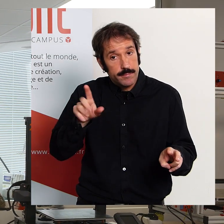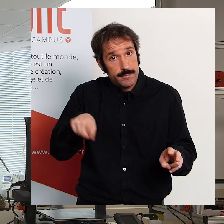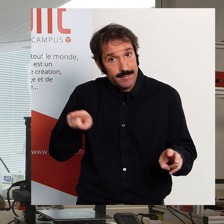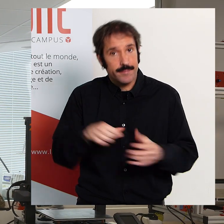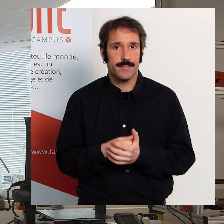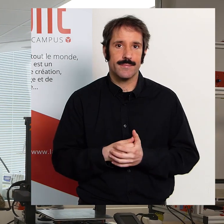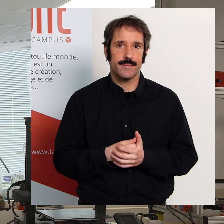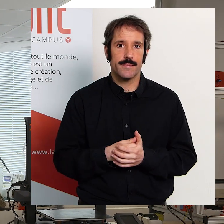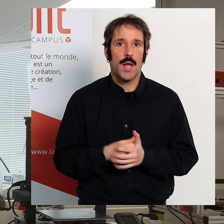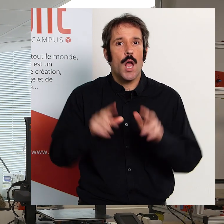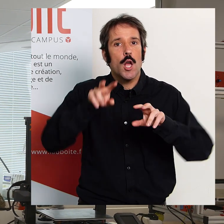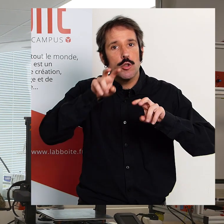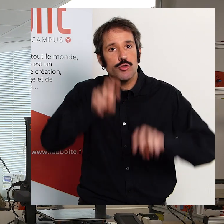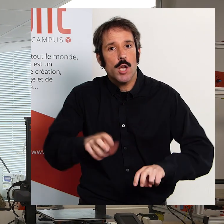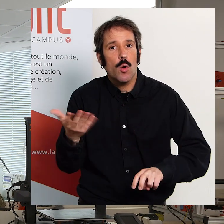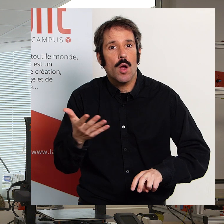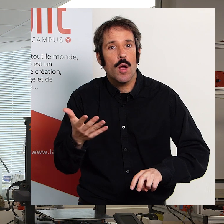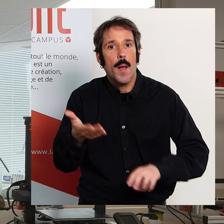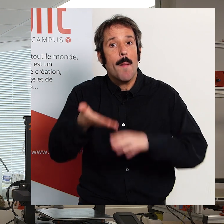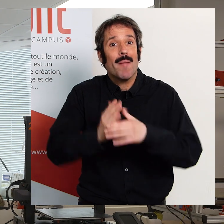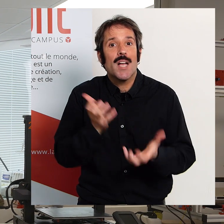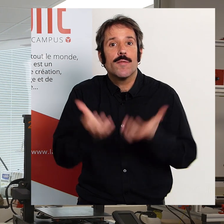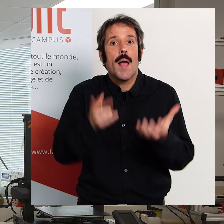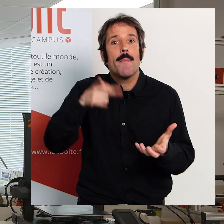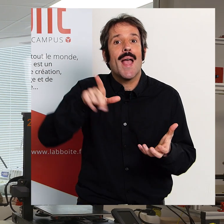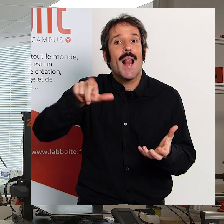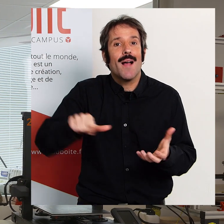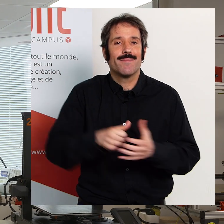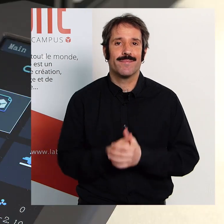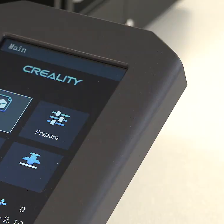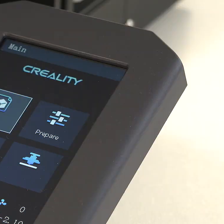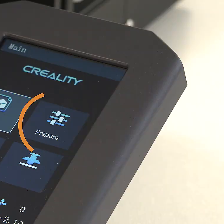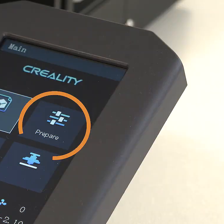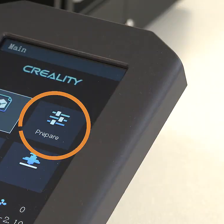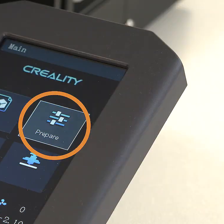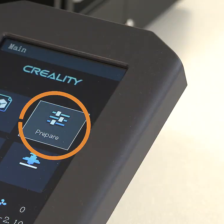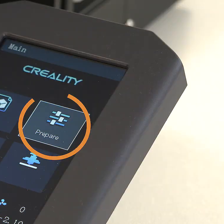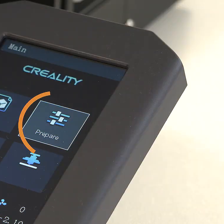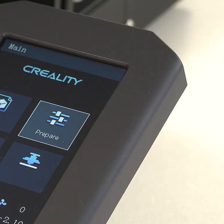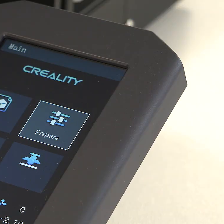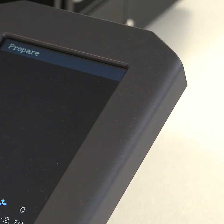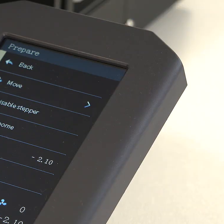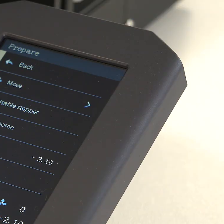valide en appuyant sur la molette. Et je viens chercher préchauffage PLA.